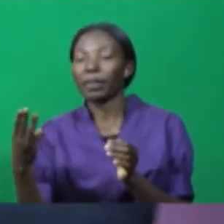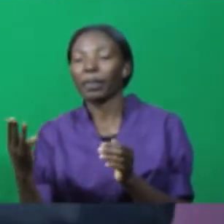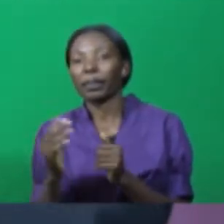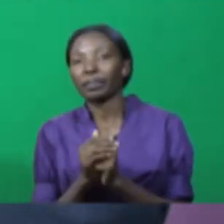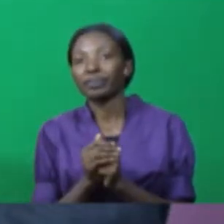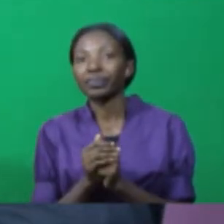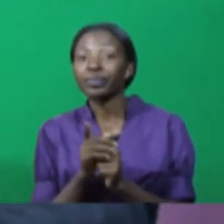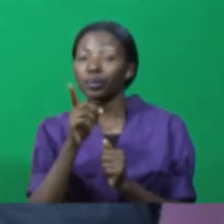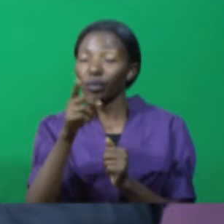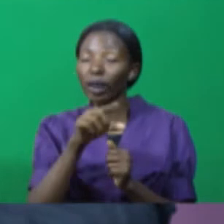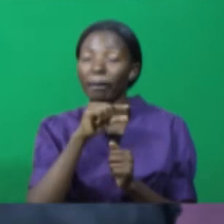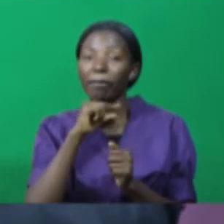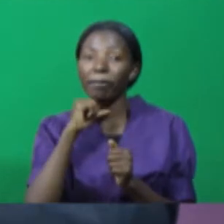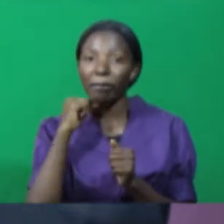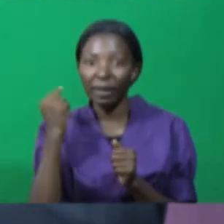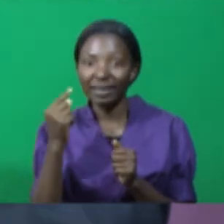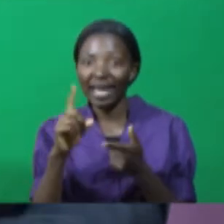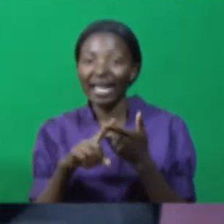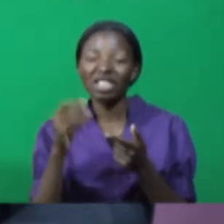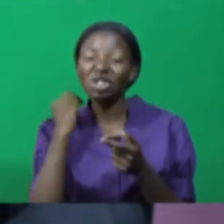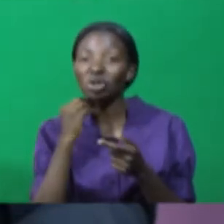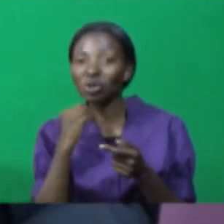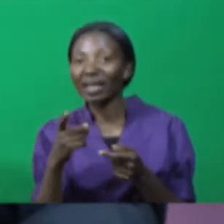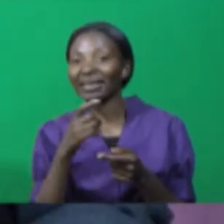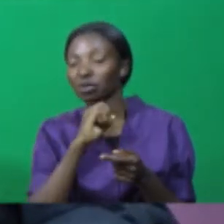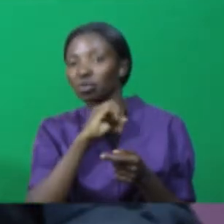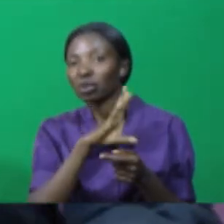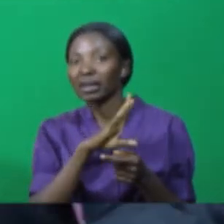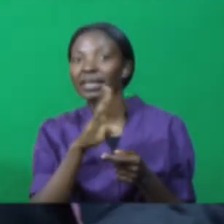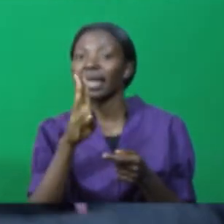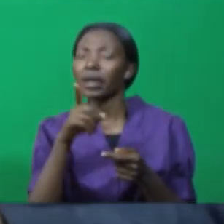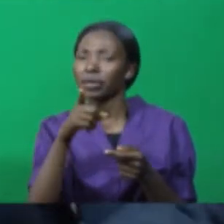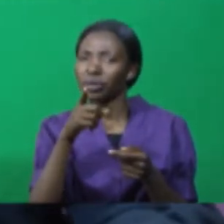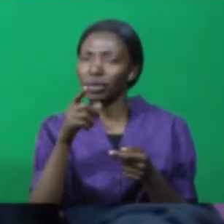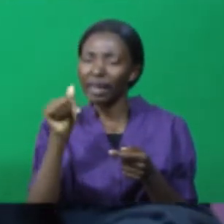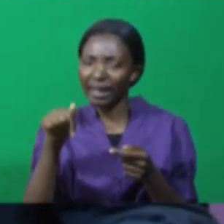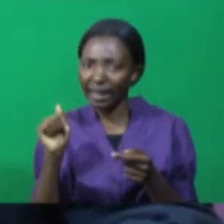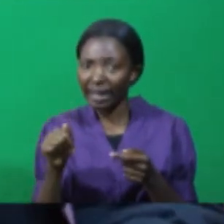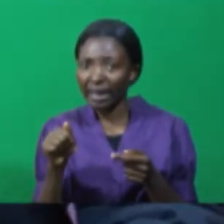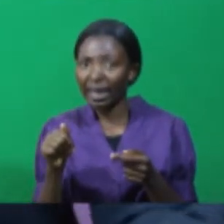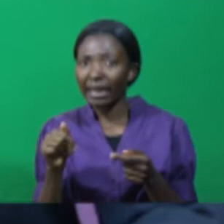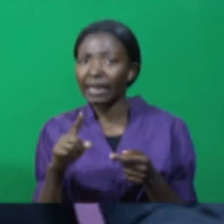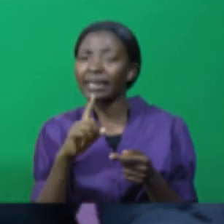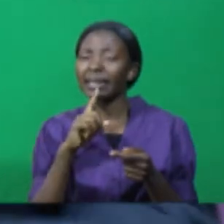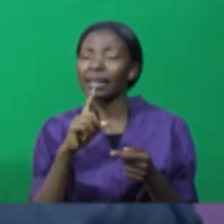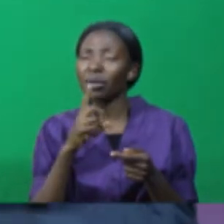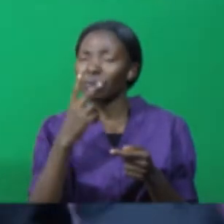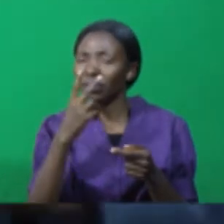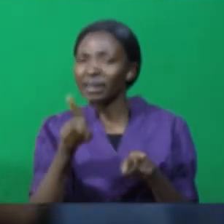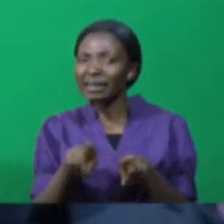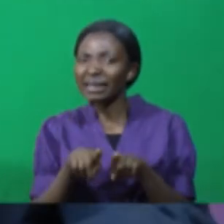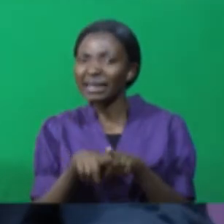ka. Muri pastor saka muchinakidzwa nenyaya dzenyu. Ari mugona. Imi muri kubva ma tiri muno mustudio ka. Muri kubva matoita kunge